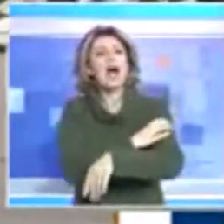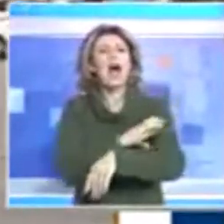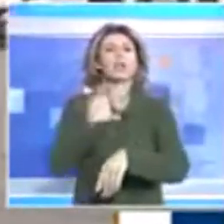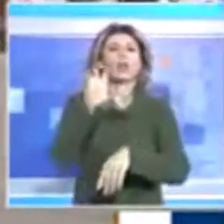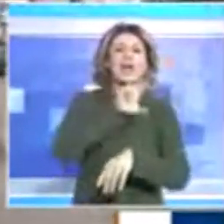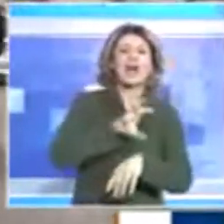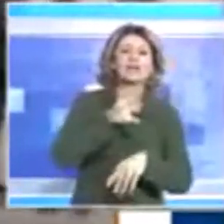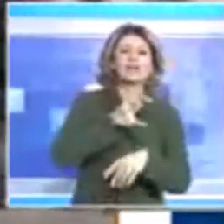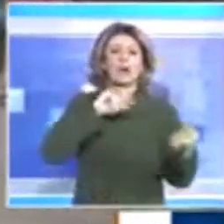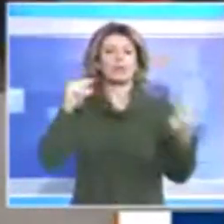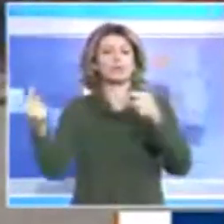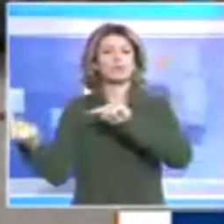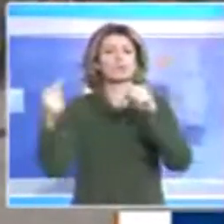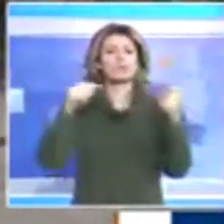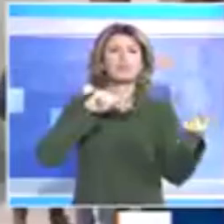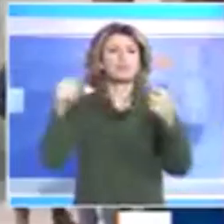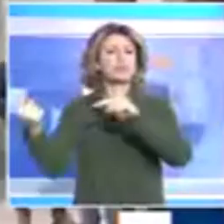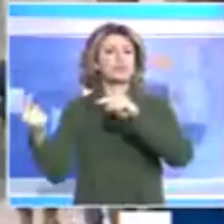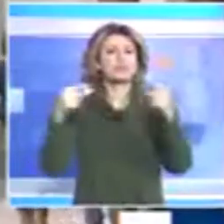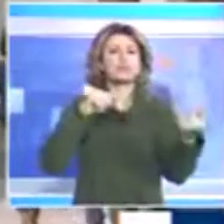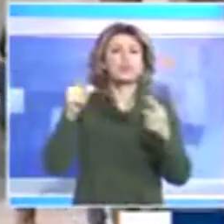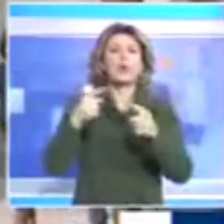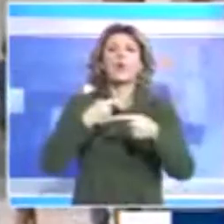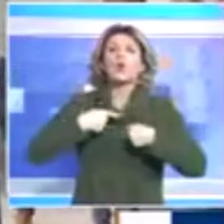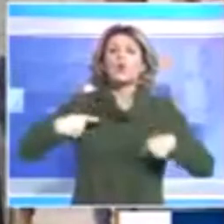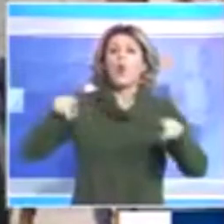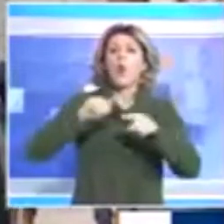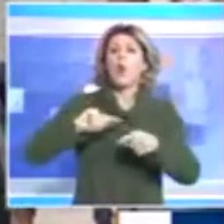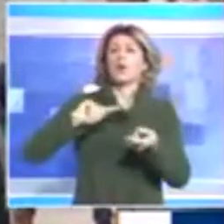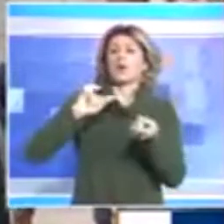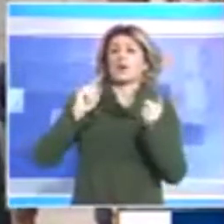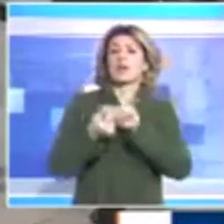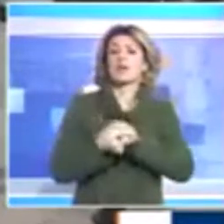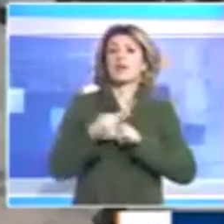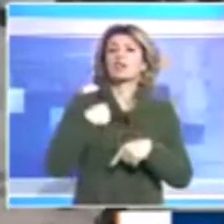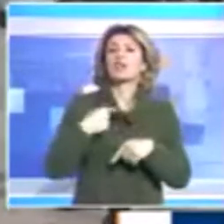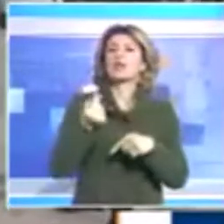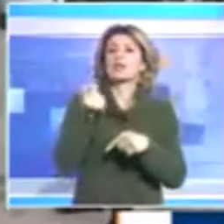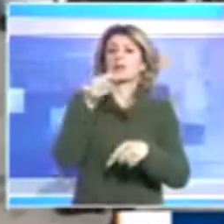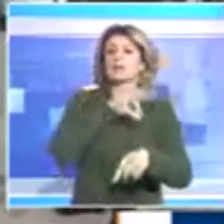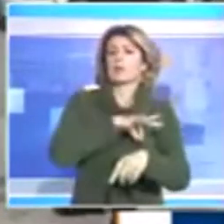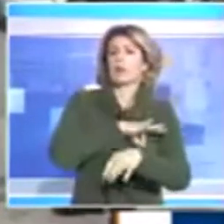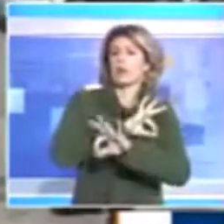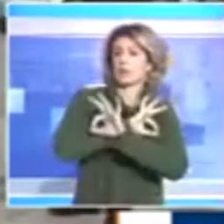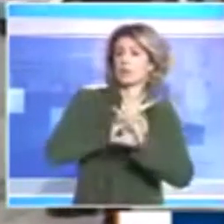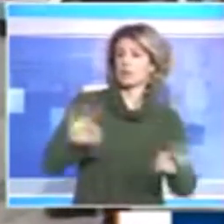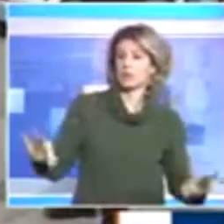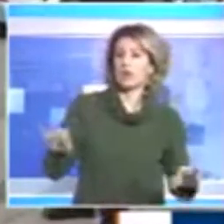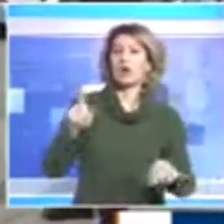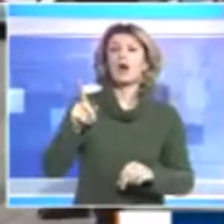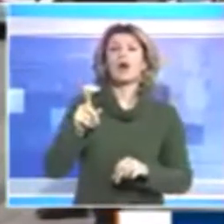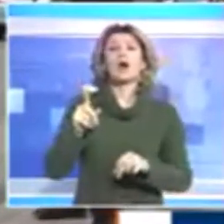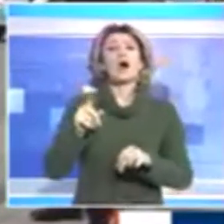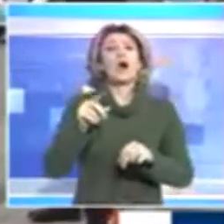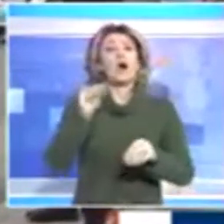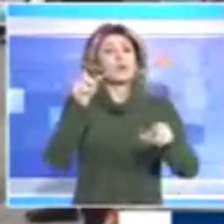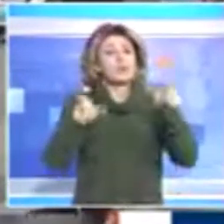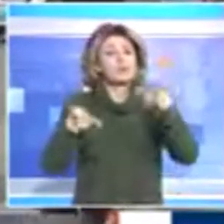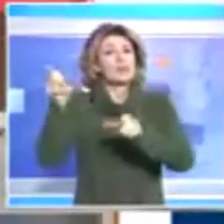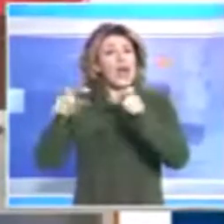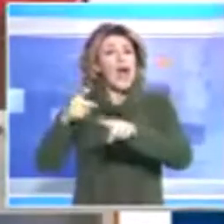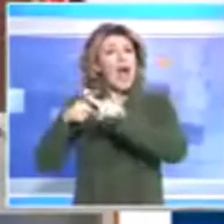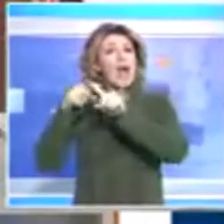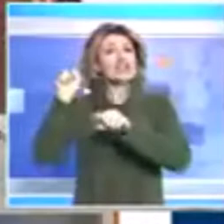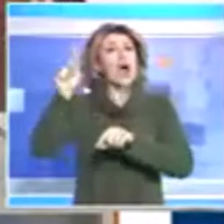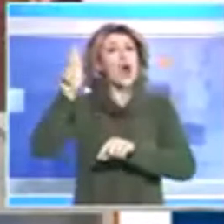luci giungerà dal hanno mangiato noi no sono stati scoperti dall stipendio scemano le speranze anche tra gli stessi lavoratori dell'ex auchan